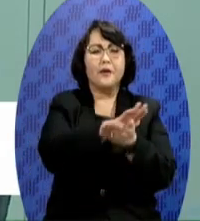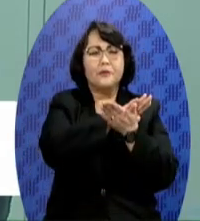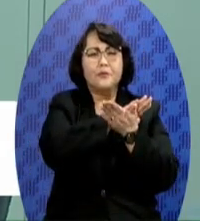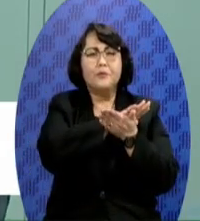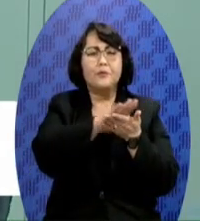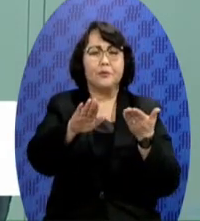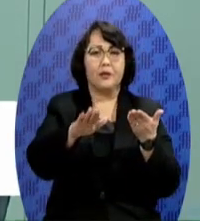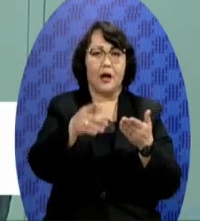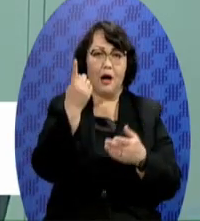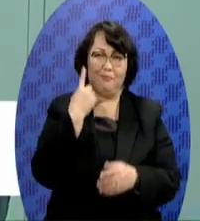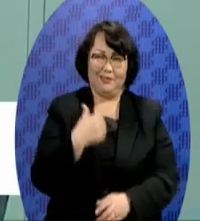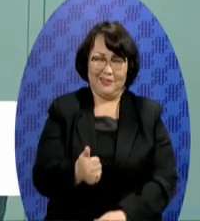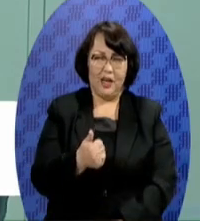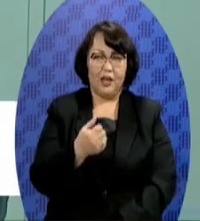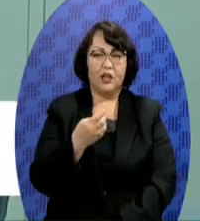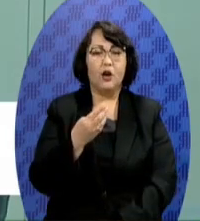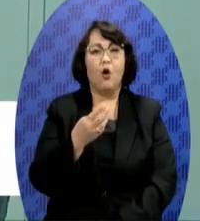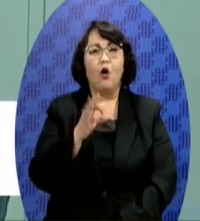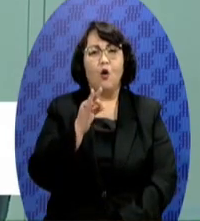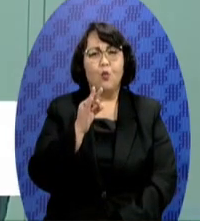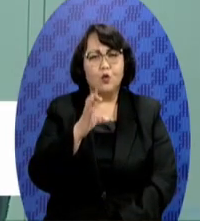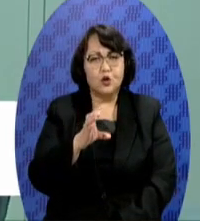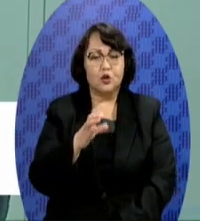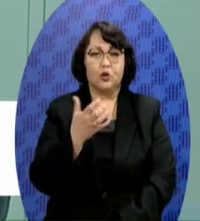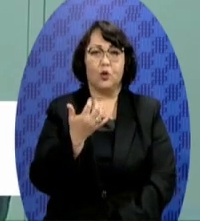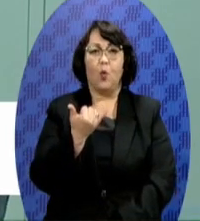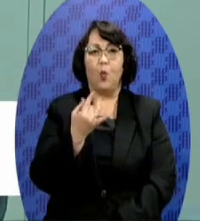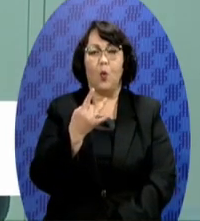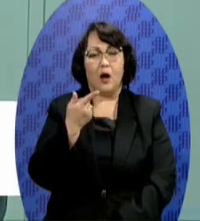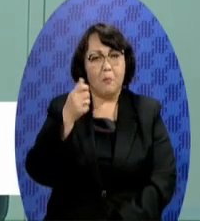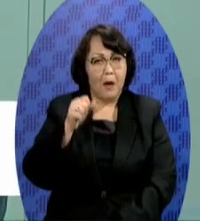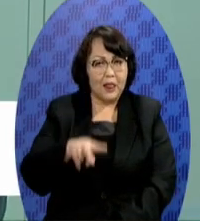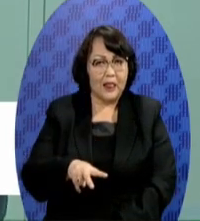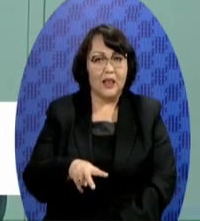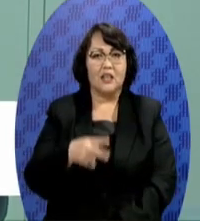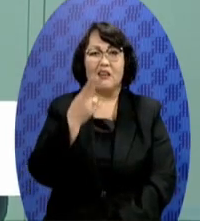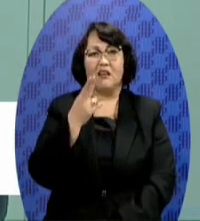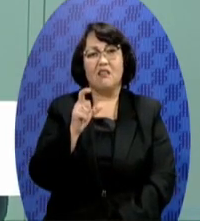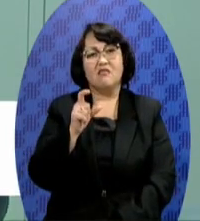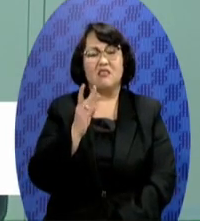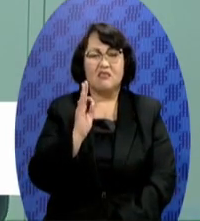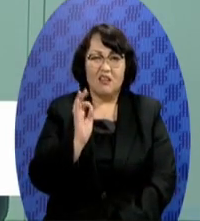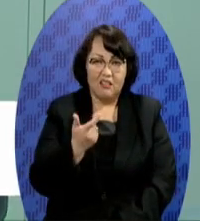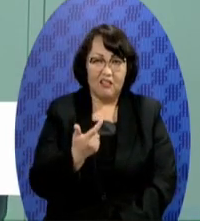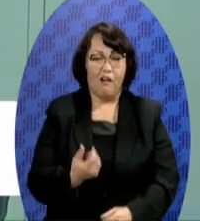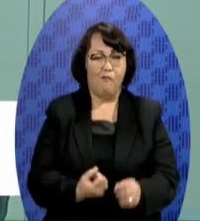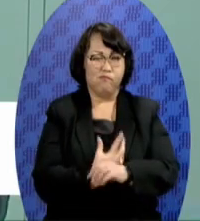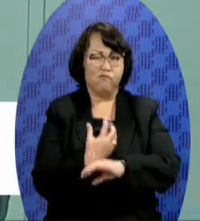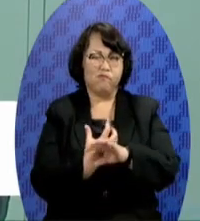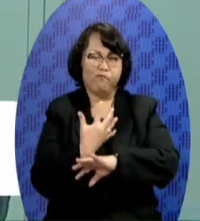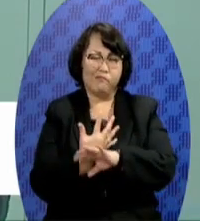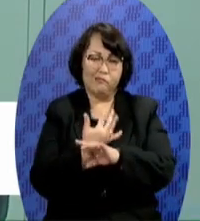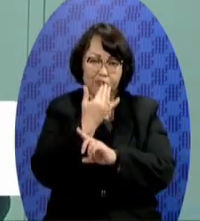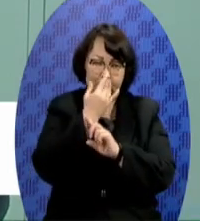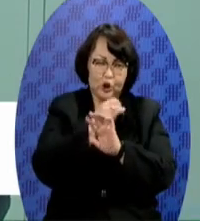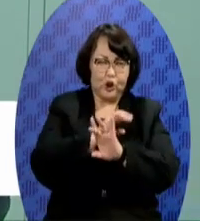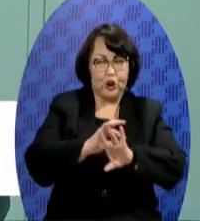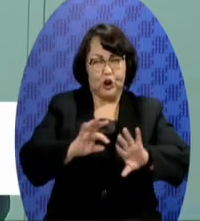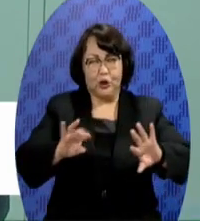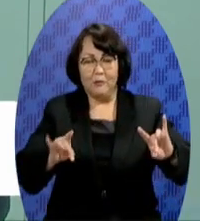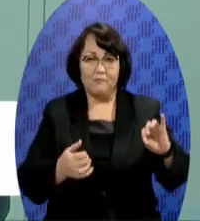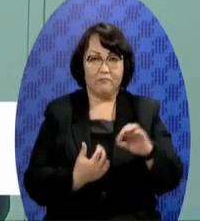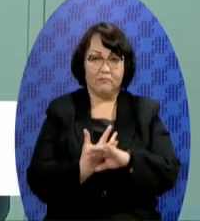хамгийн шимтэй сортой өвс ургамал цэцгийг тэр мал өөрөө сорчилж түүж идэж бидэнд авчирч хоол